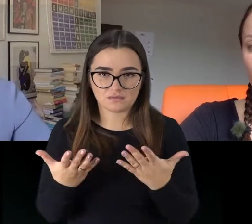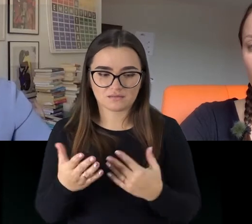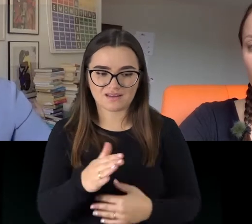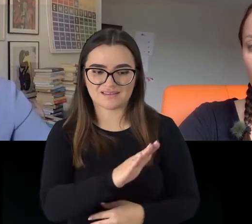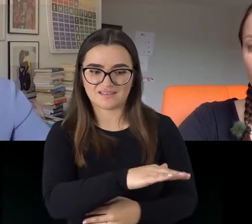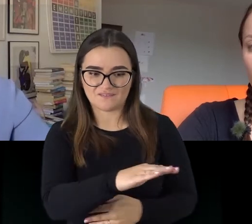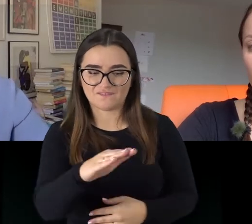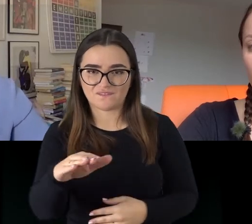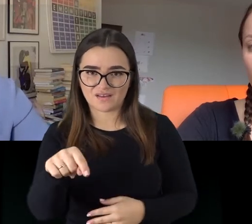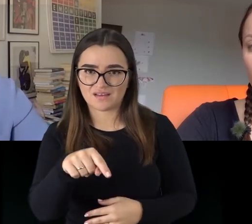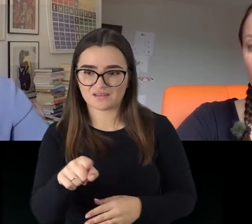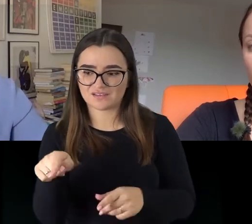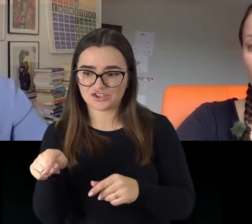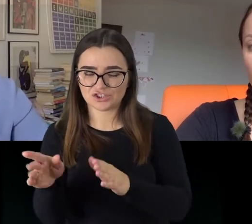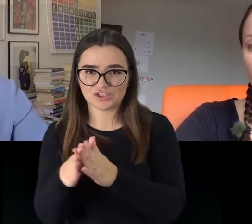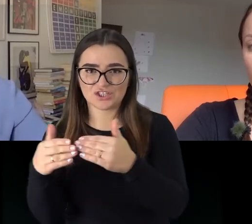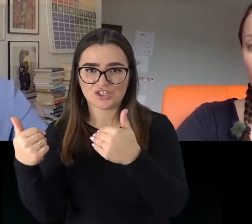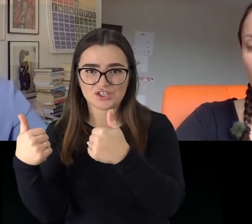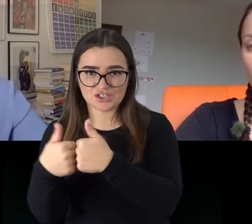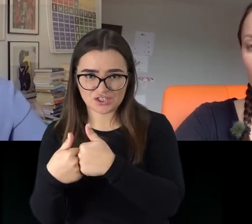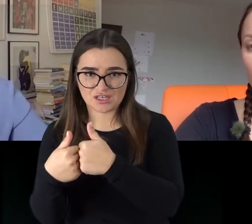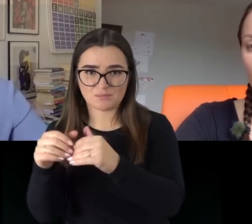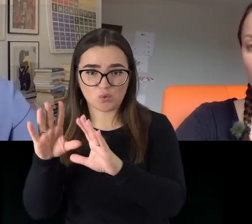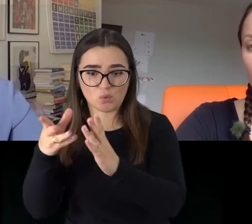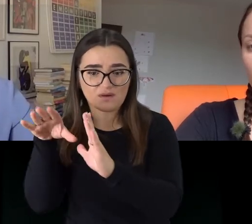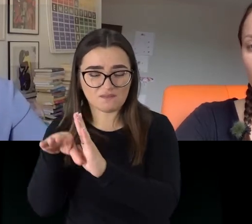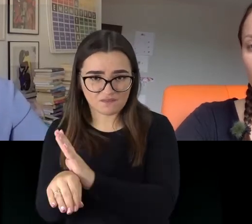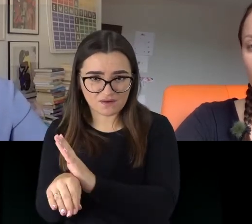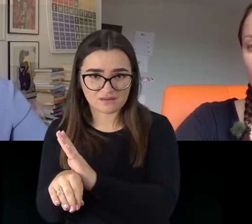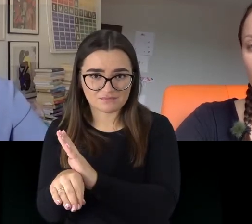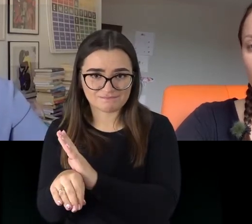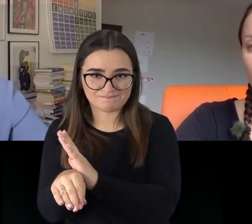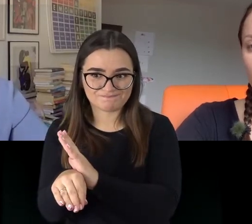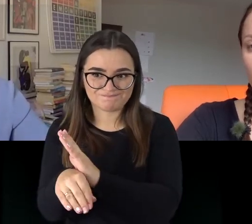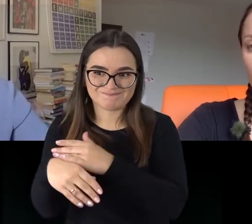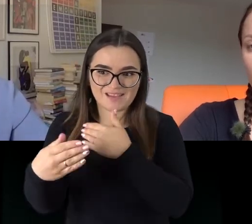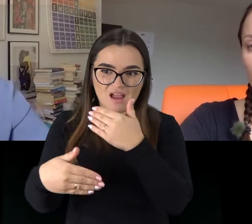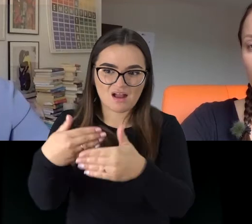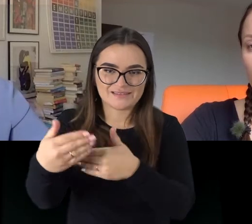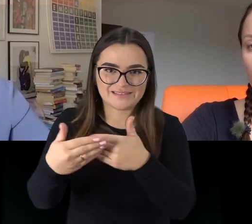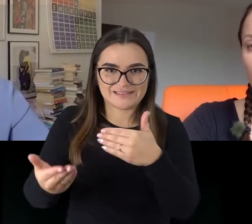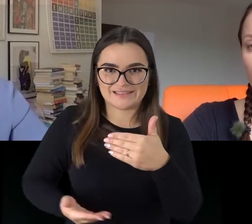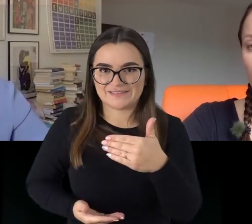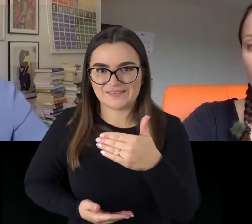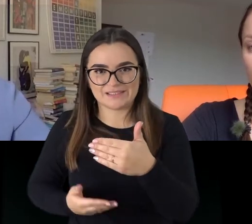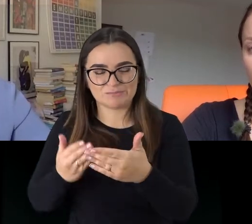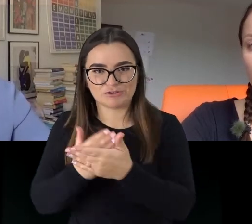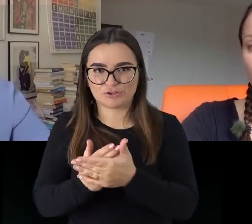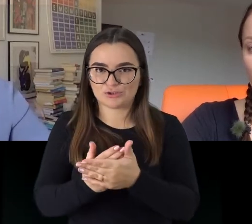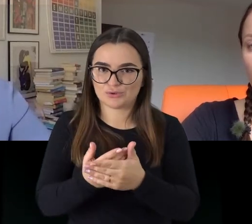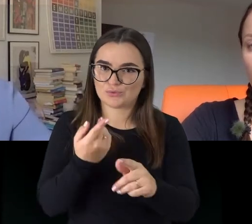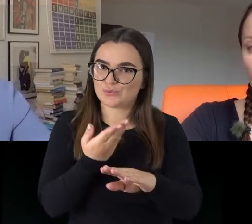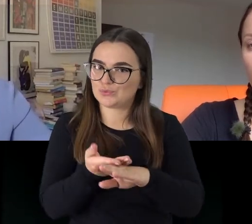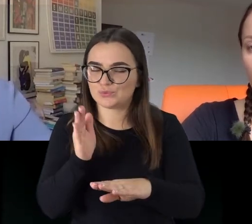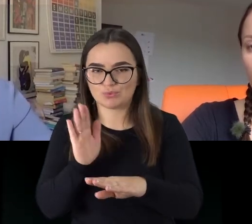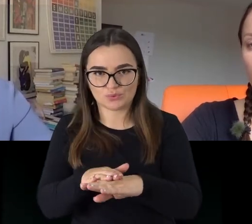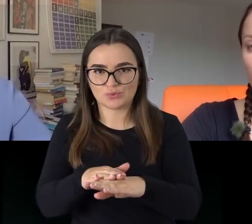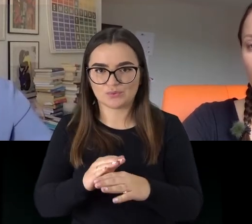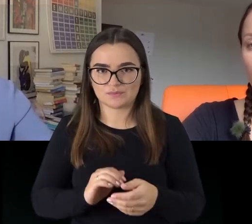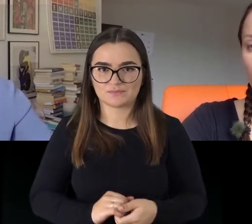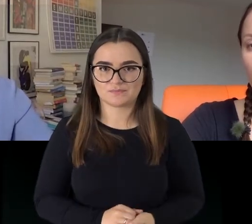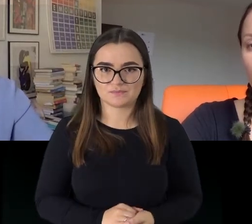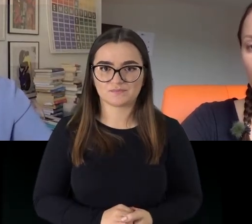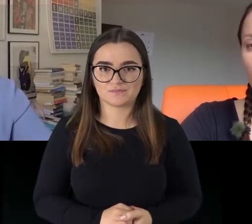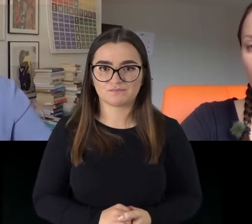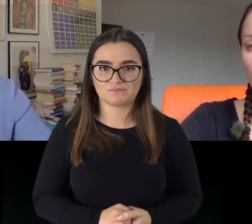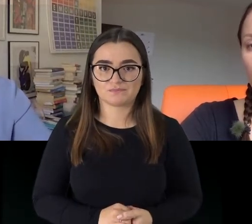vaikams tai palieka tokius įspaudus, su kuriais po to reikia dirbti ir veikti visą gyvenimą. Tai